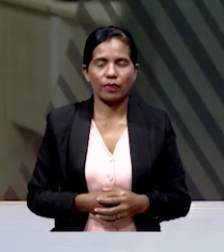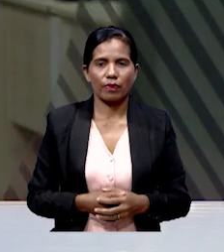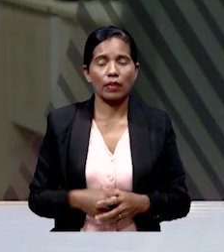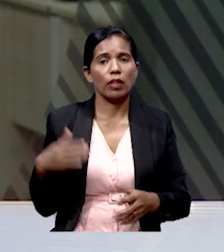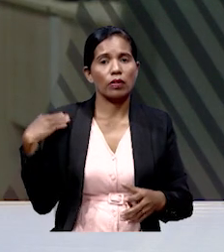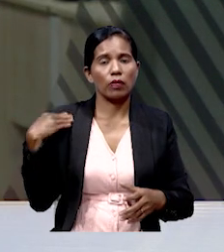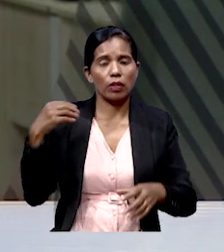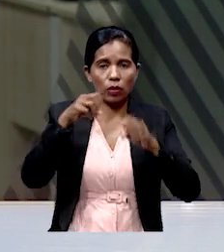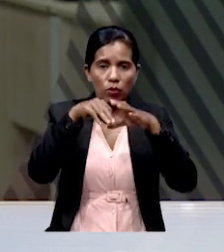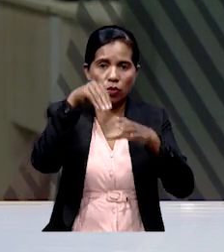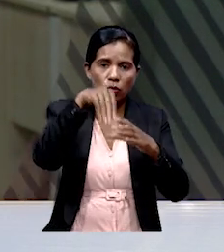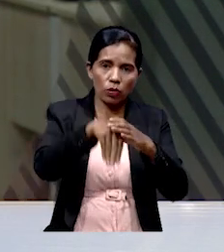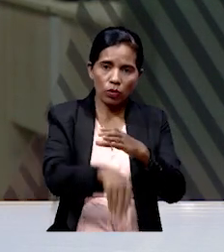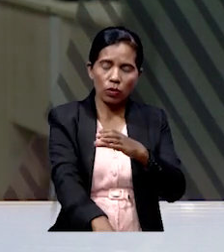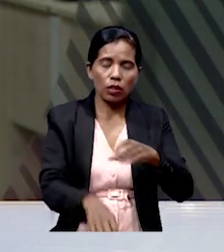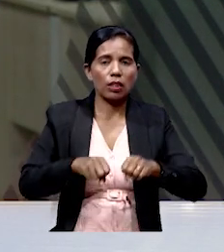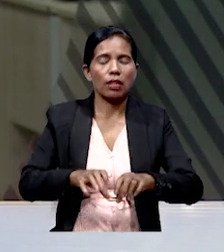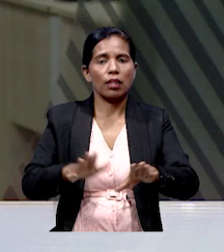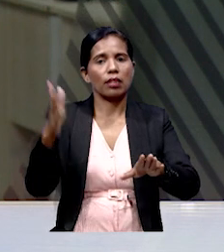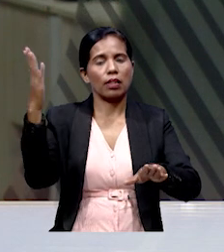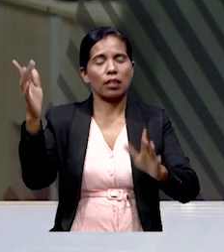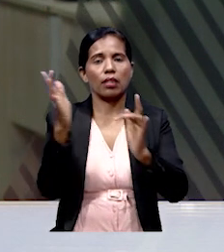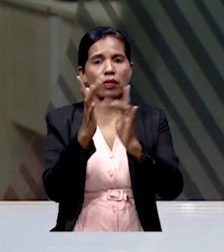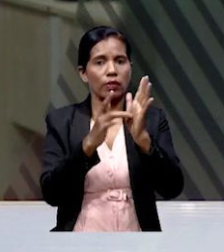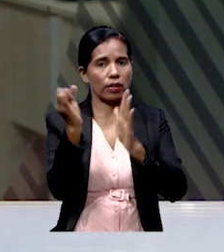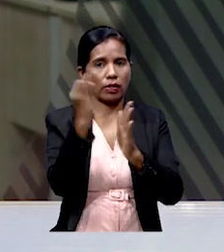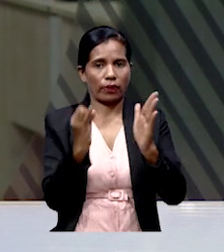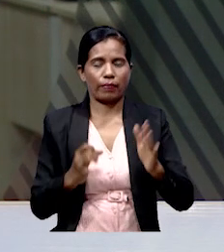Jovem Demut Ihatasi Parte Dolokoang.